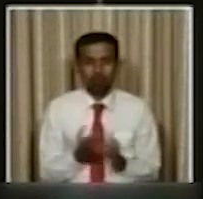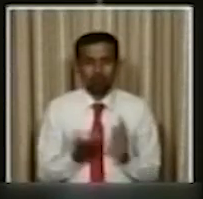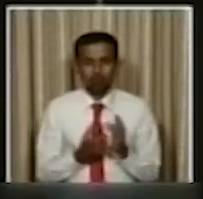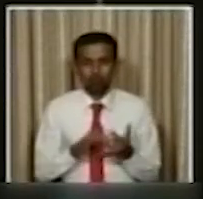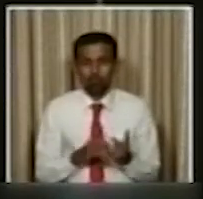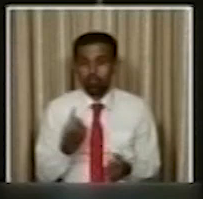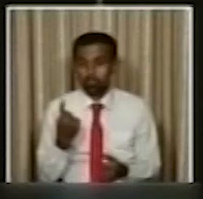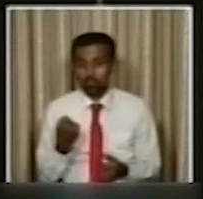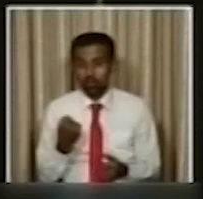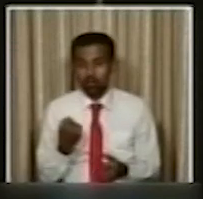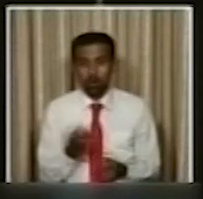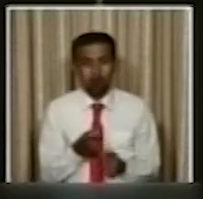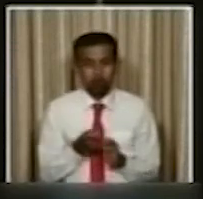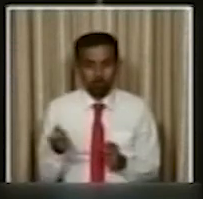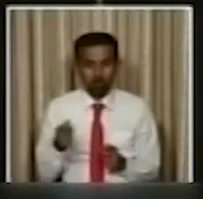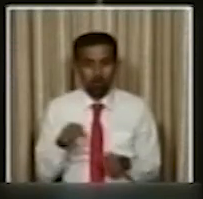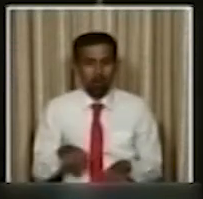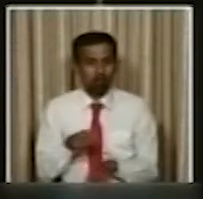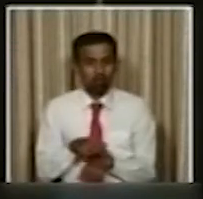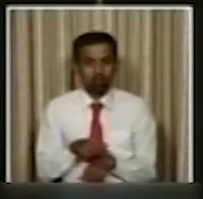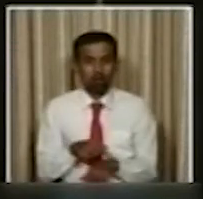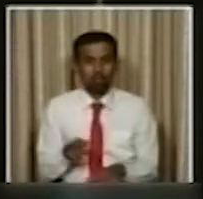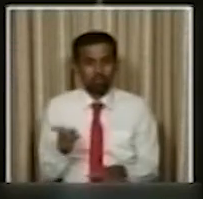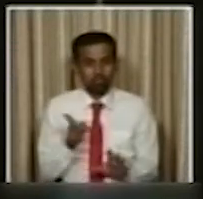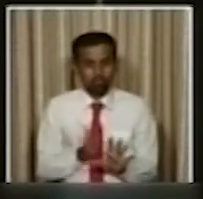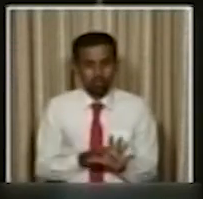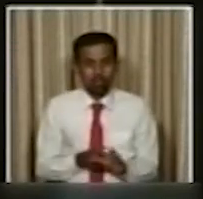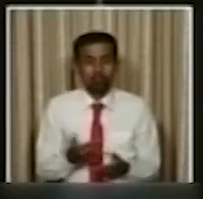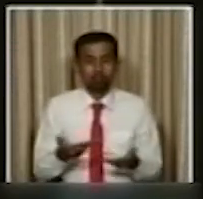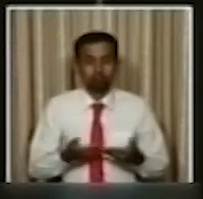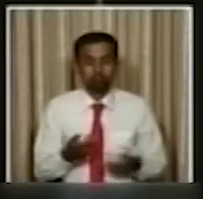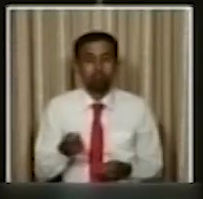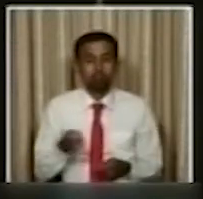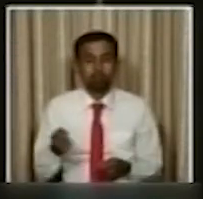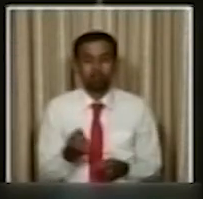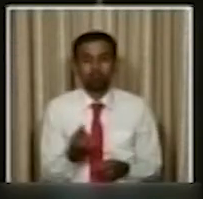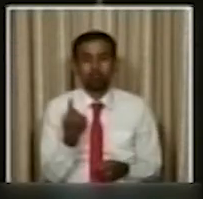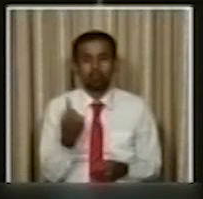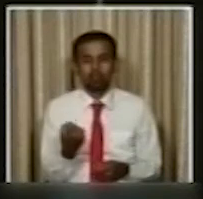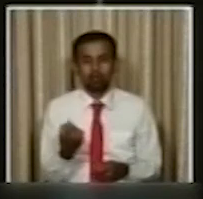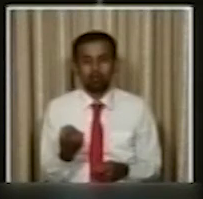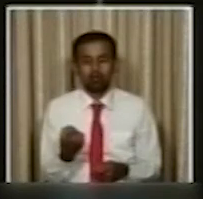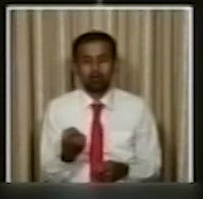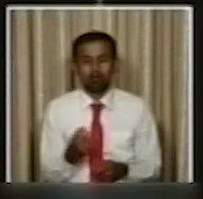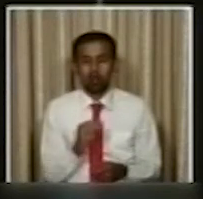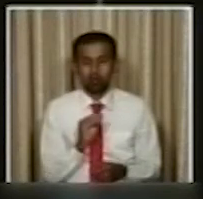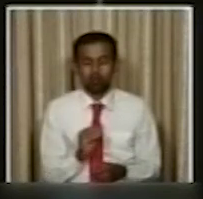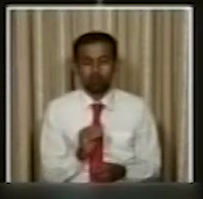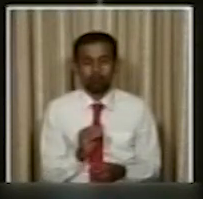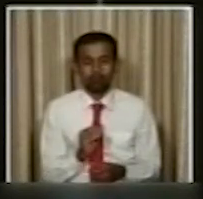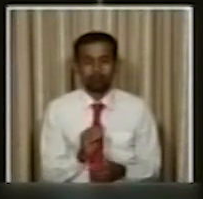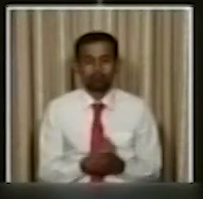அவர்களுக்கு கொடுக்கப்படுகின்ற கூலியாக இருக்கின்றது. ஆனால் அவர்களுக்குரிய இந்த நாட்டிலே இருக்கக்கூடிய விலைவாசிகள்